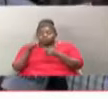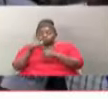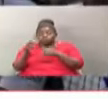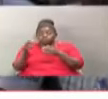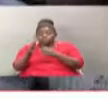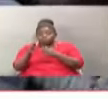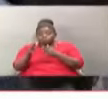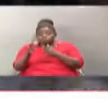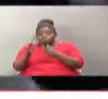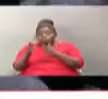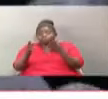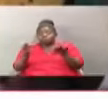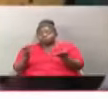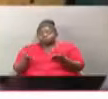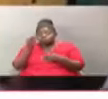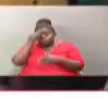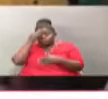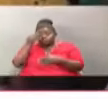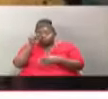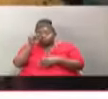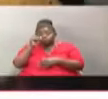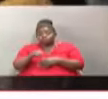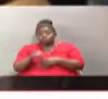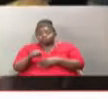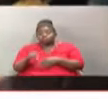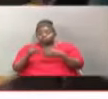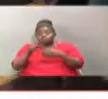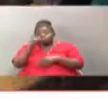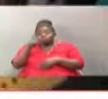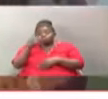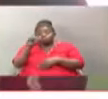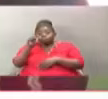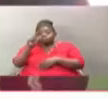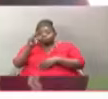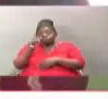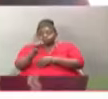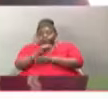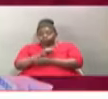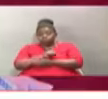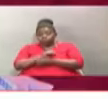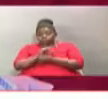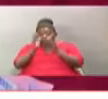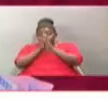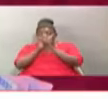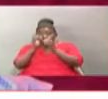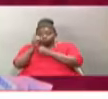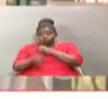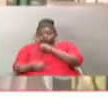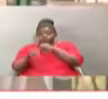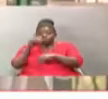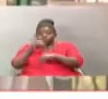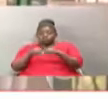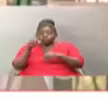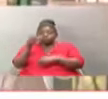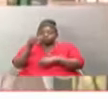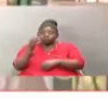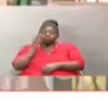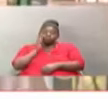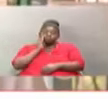mu jjumba n'asaba abasiraamu balina obusobozi okuwazaka okusala okugenda nga basonza obukadde 6 tuyina